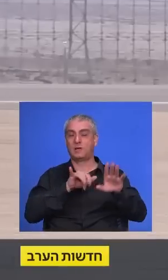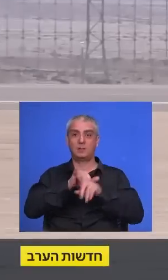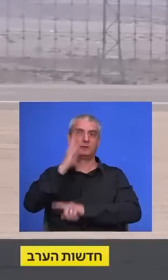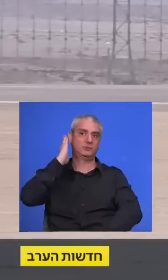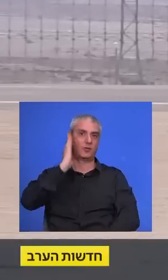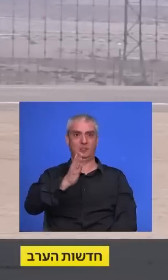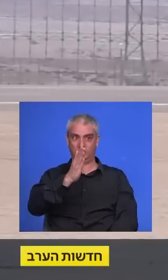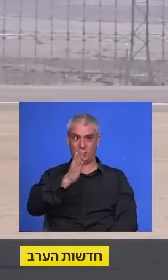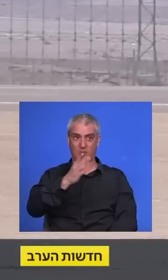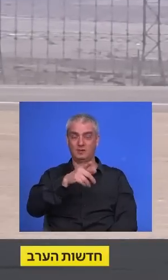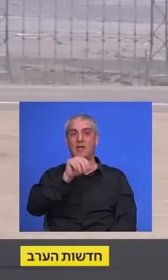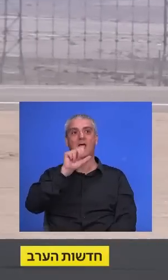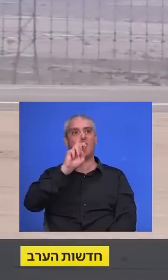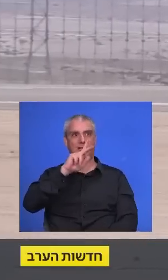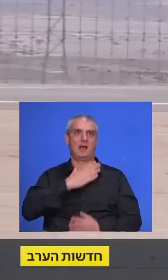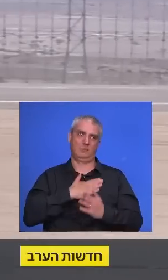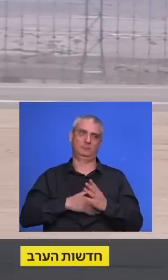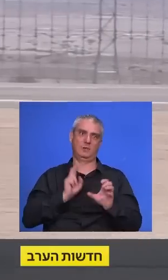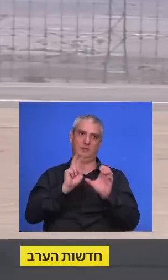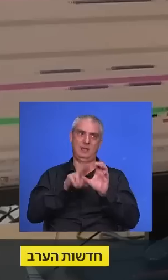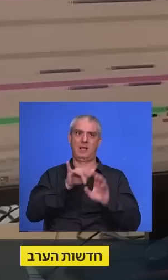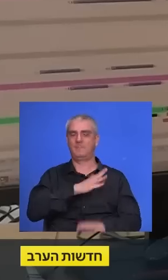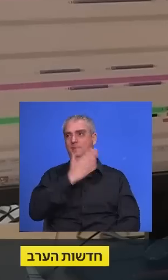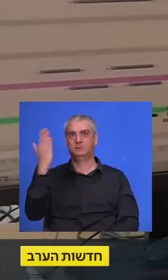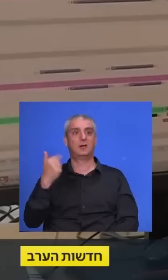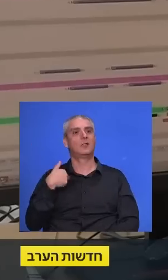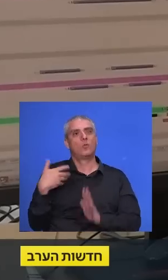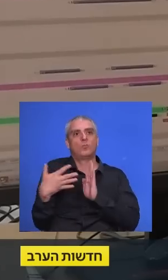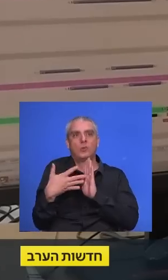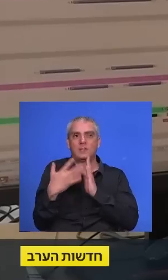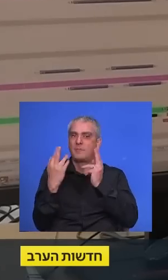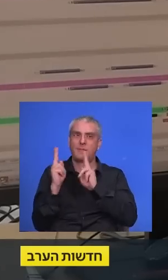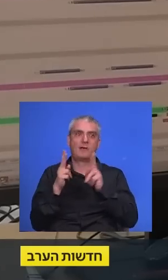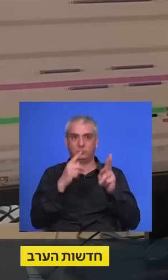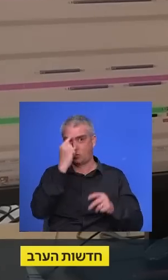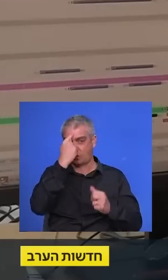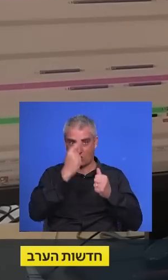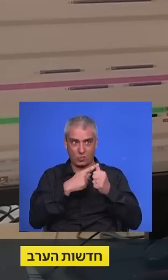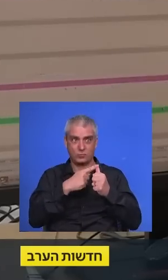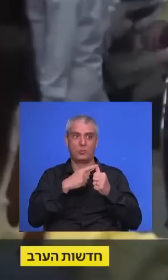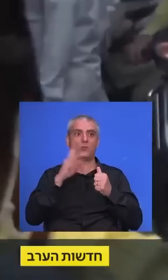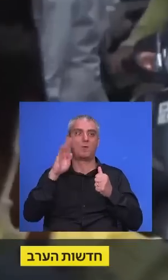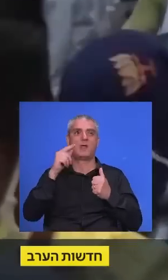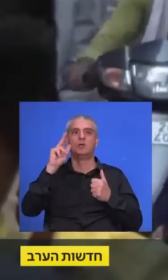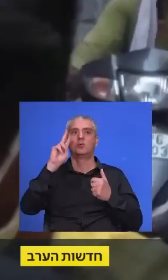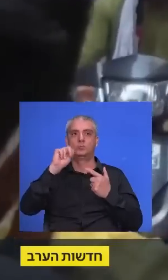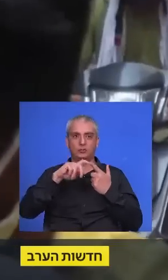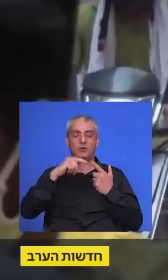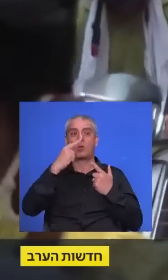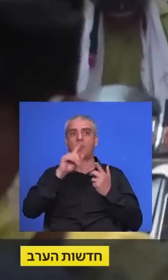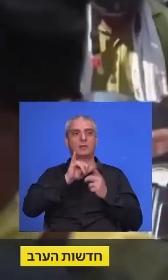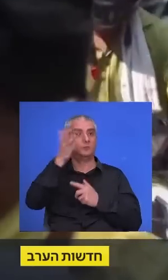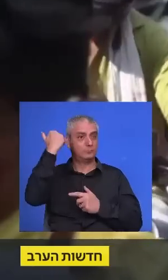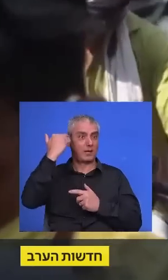ישירות. ארקיע גם היא בדרך למזרח. אנחנו בוחנים מספר יעדים בהודו, כמו מומבאי, כמו קוצ'ין, כמו גואה. יעדים